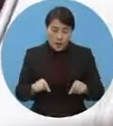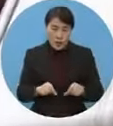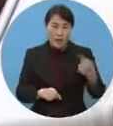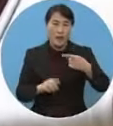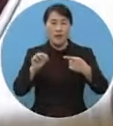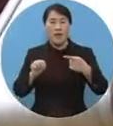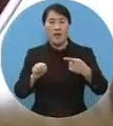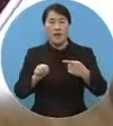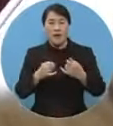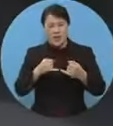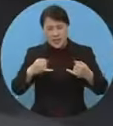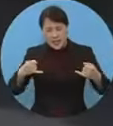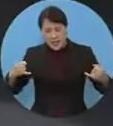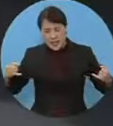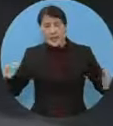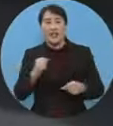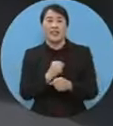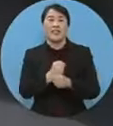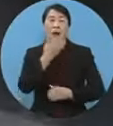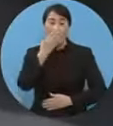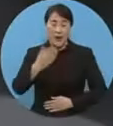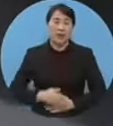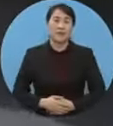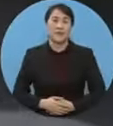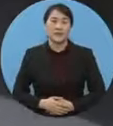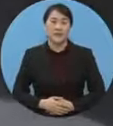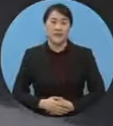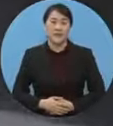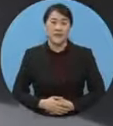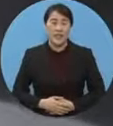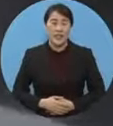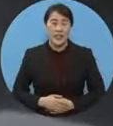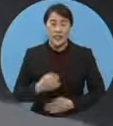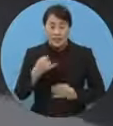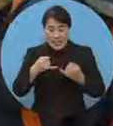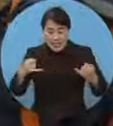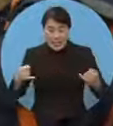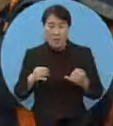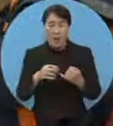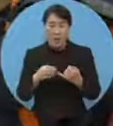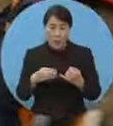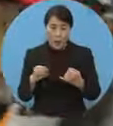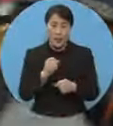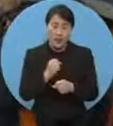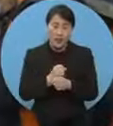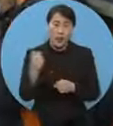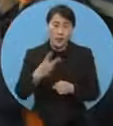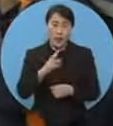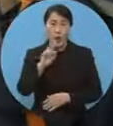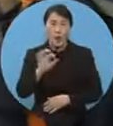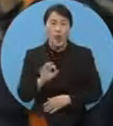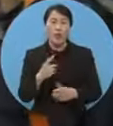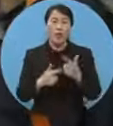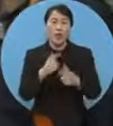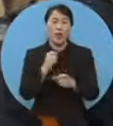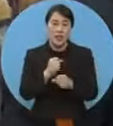하나에서 1000m가 넘는 명주실을 뽑아낼 수 있습니다. 누에고치 실뽑기 체험 외에도 뽕나무